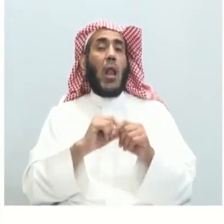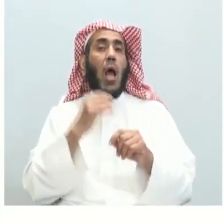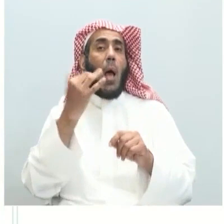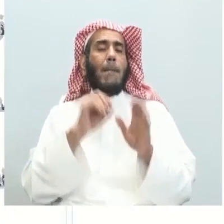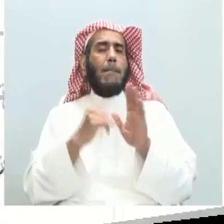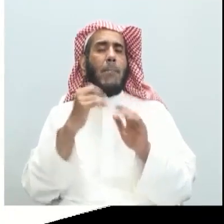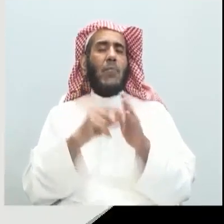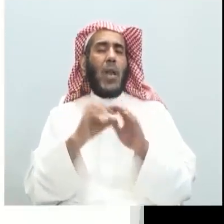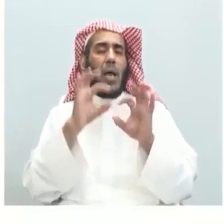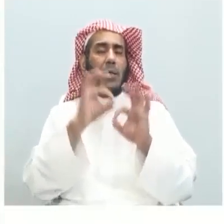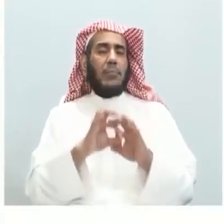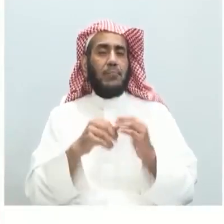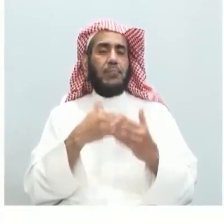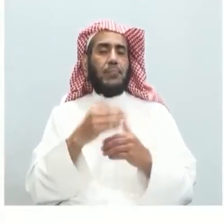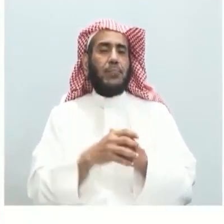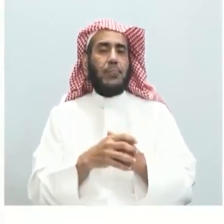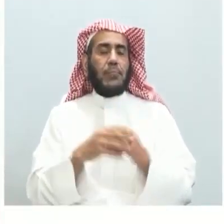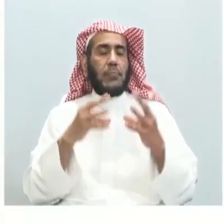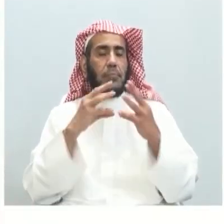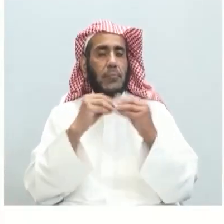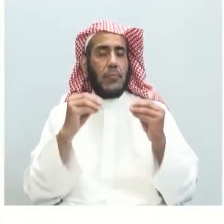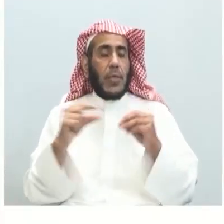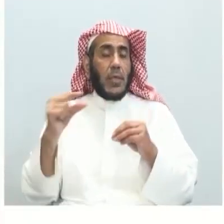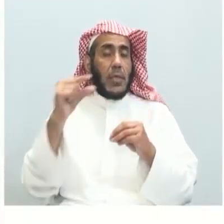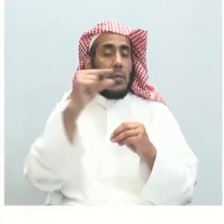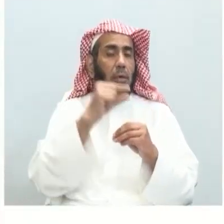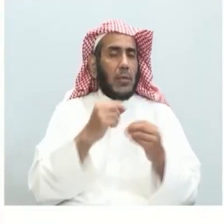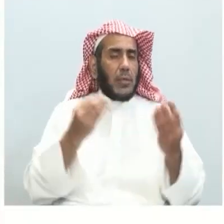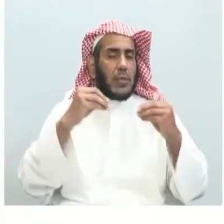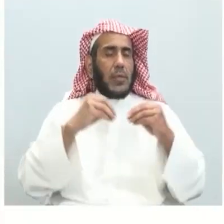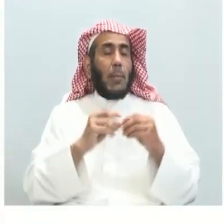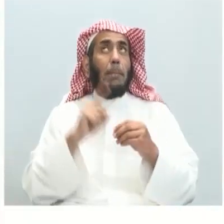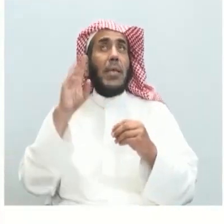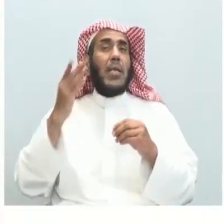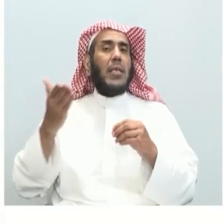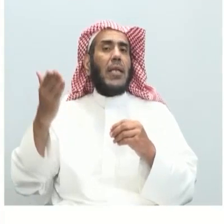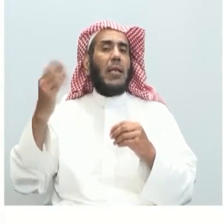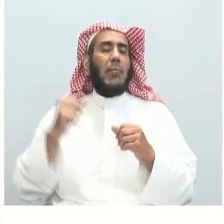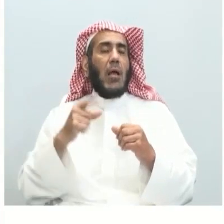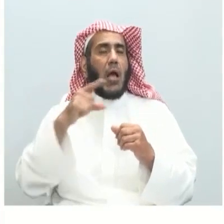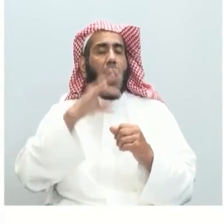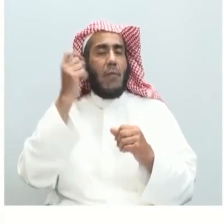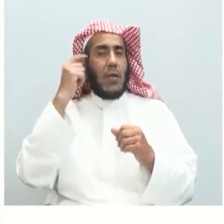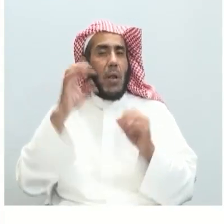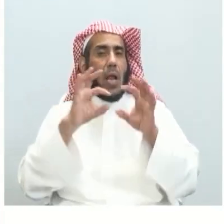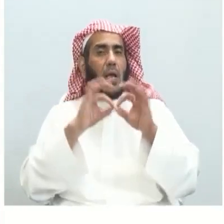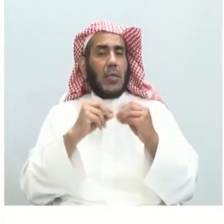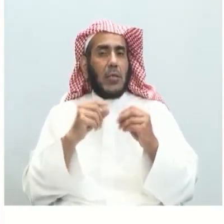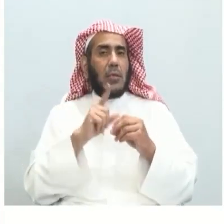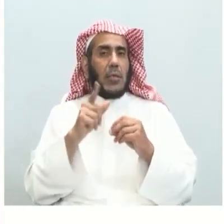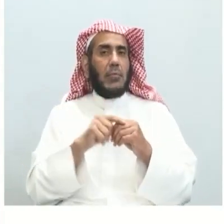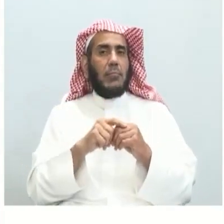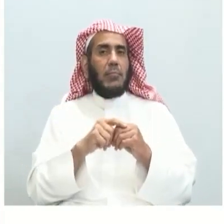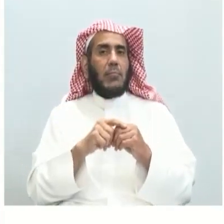ايضا ناتي الى معاني الكلمات نزداد بها باذن الله تعالى فهما للايات الكريمات عندنا